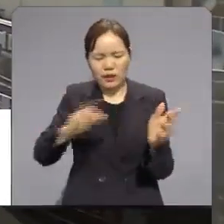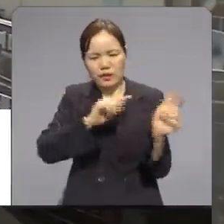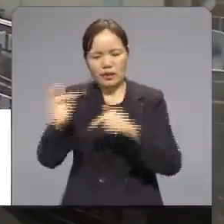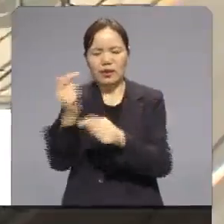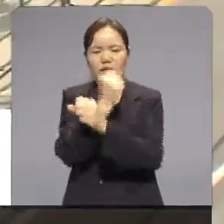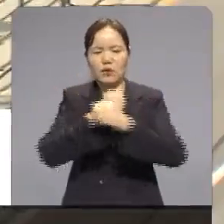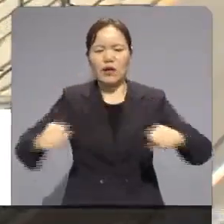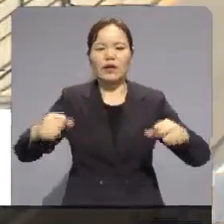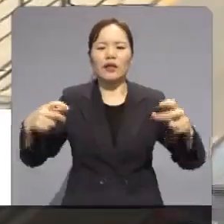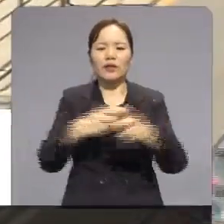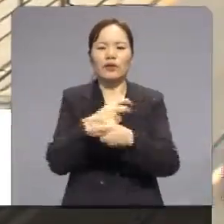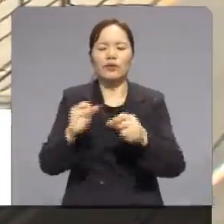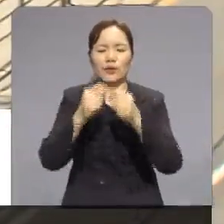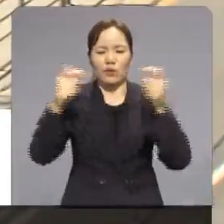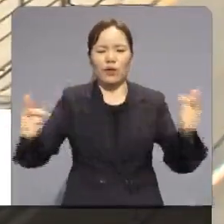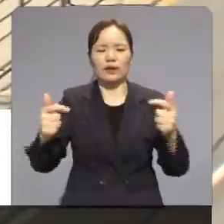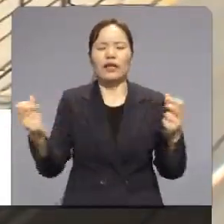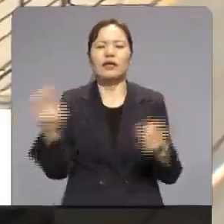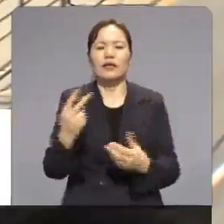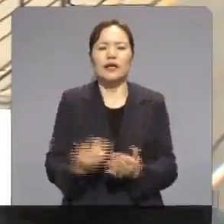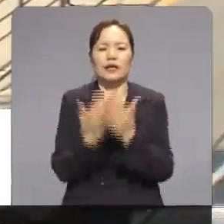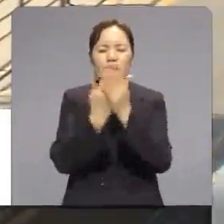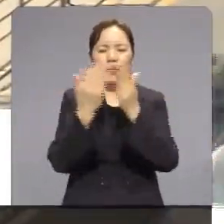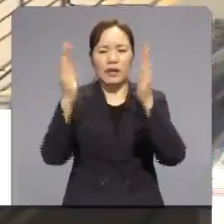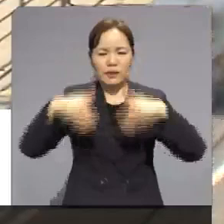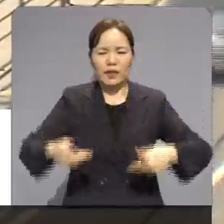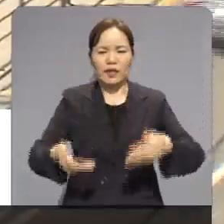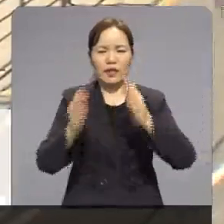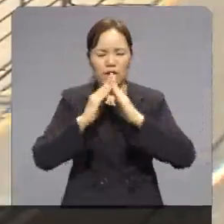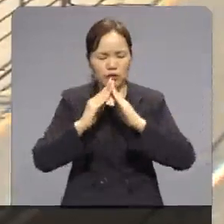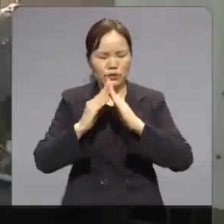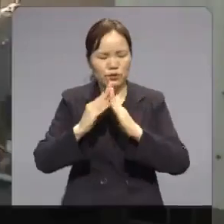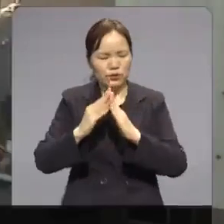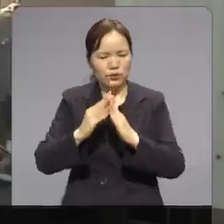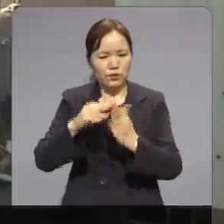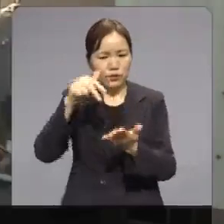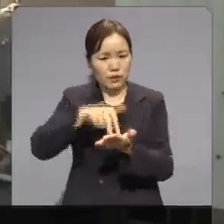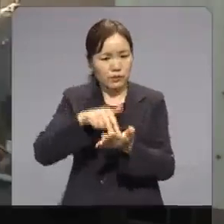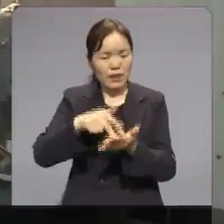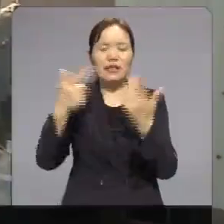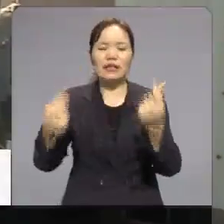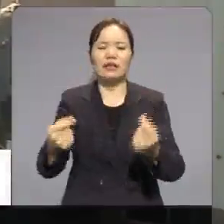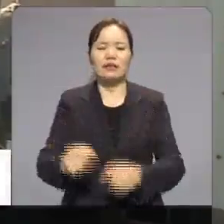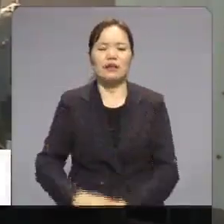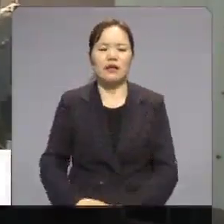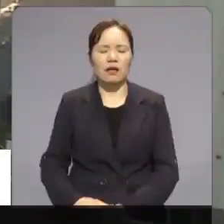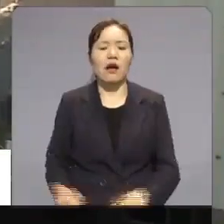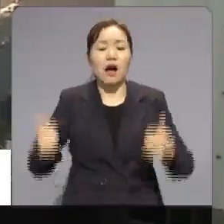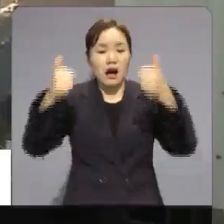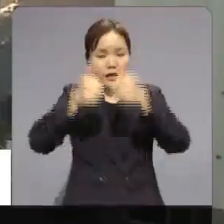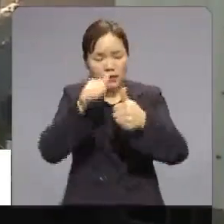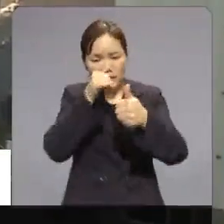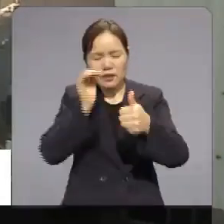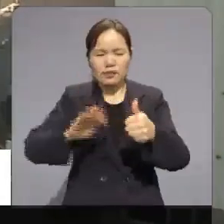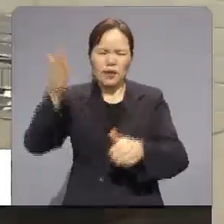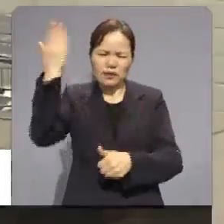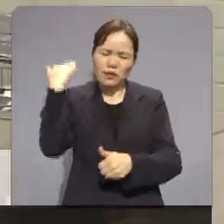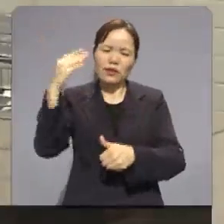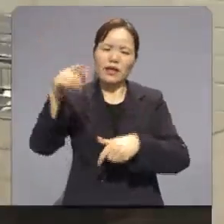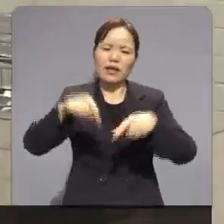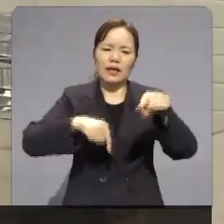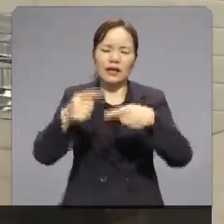광역 교통망 확대와 재개발 재건축 추진에는 같은 입장입니다. 적으로 만났지만 동지였던 상대에